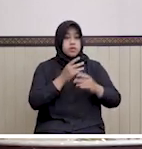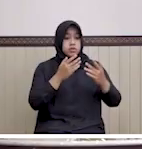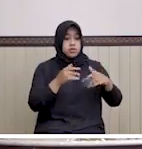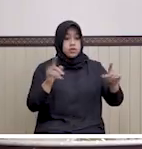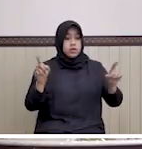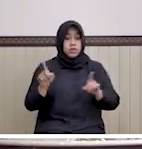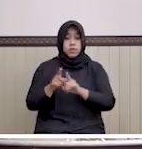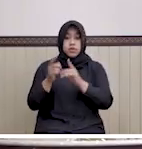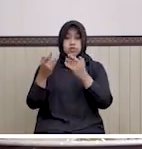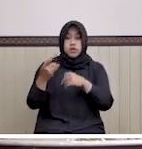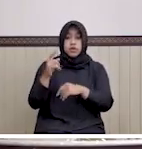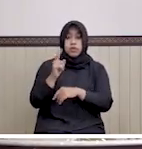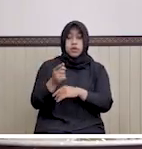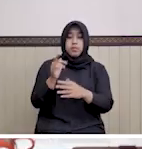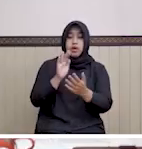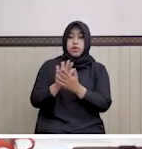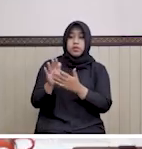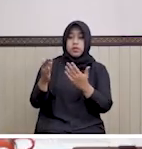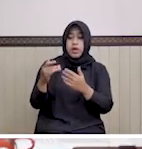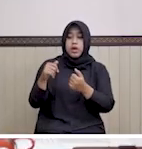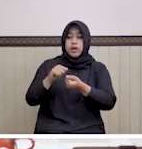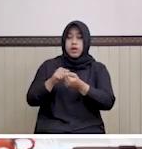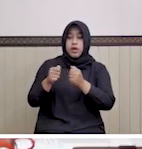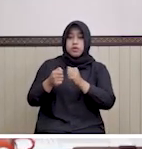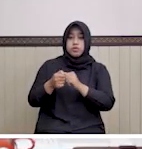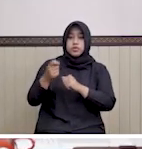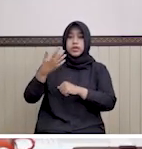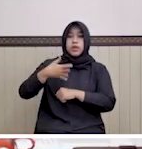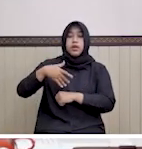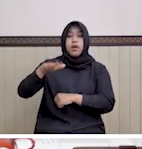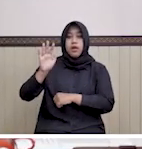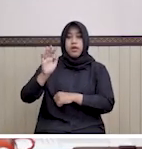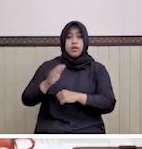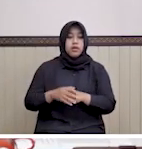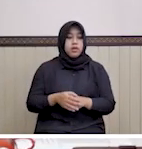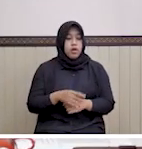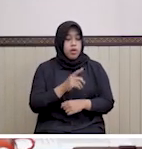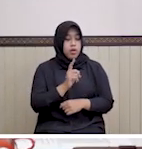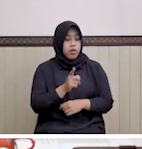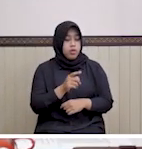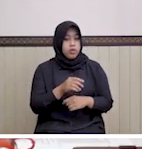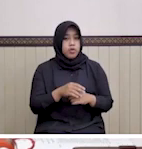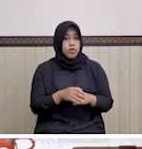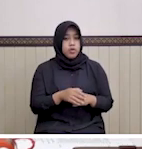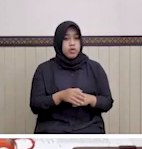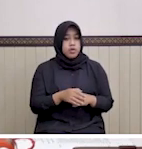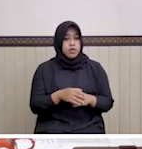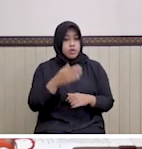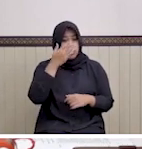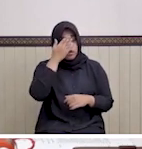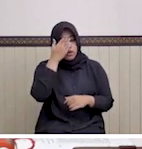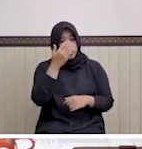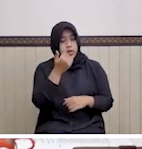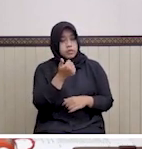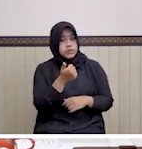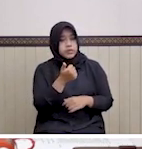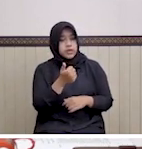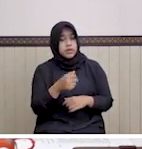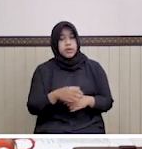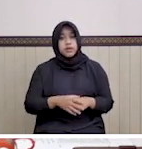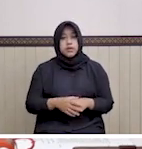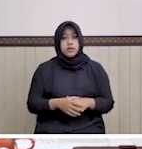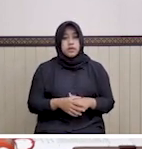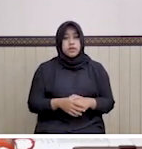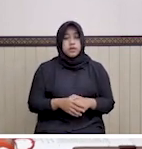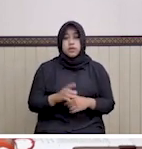kita mudah dampingin tiba-tiba kemudian kasus itu hilang gitu loh kok bisa Damai itu